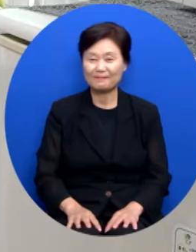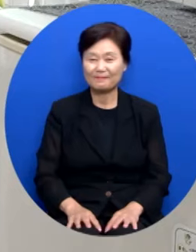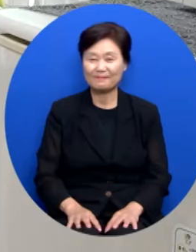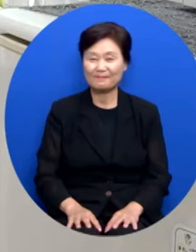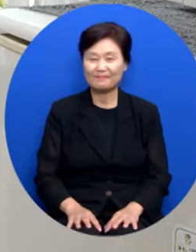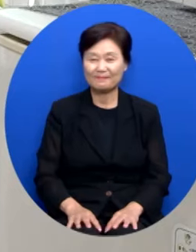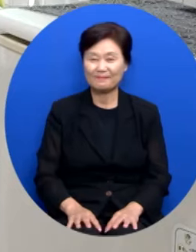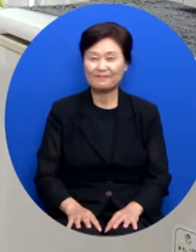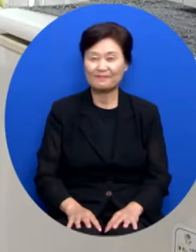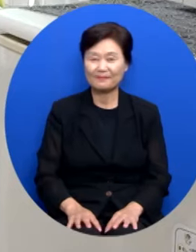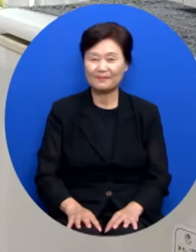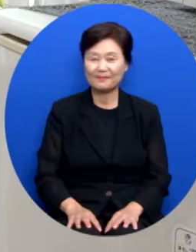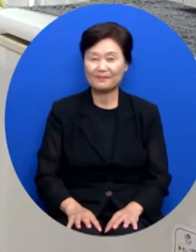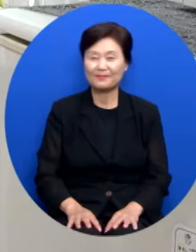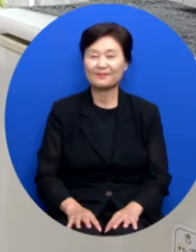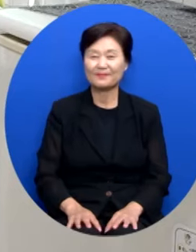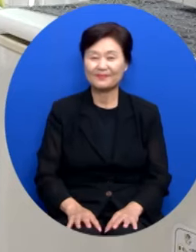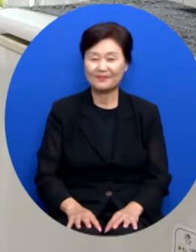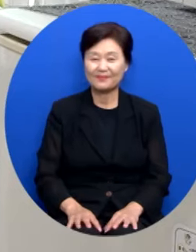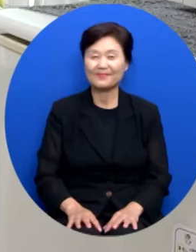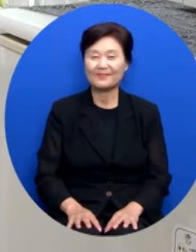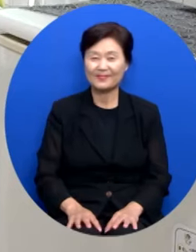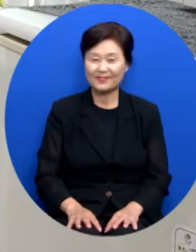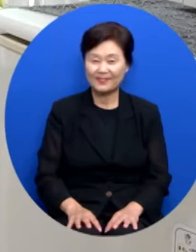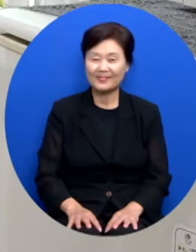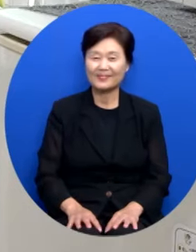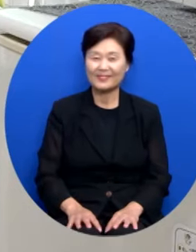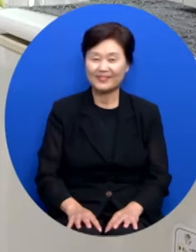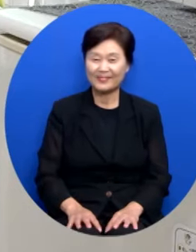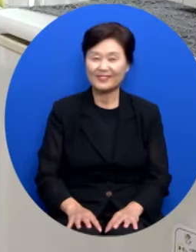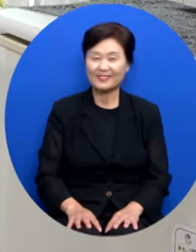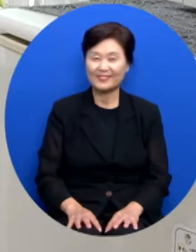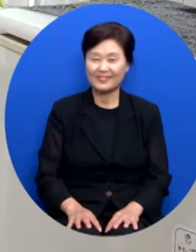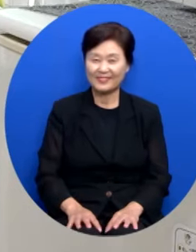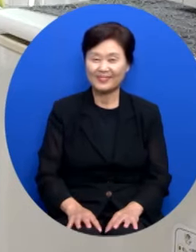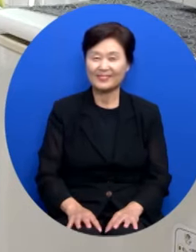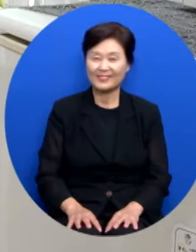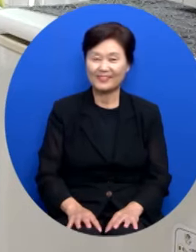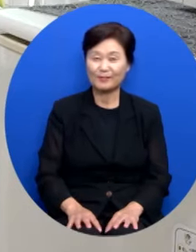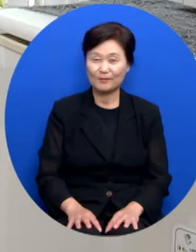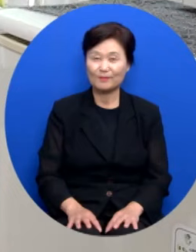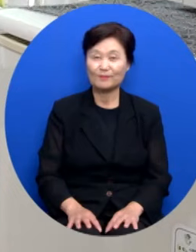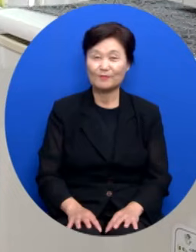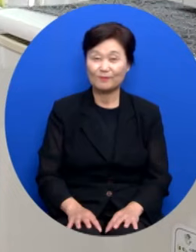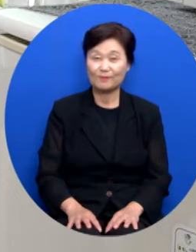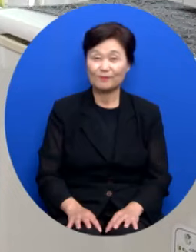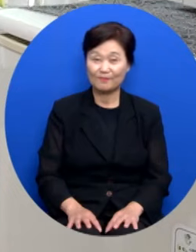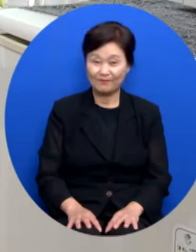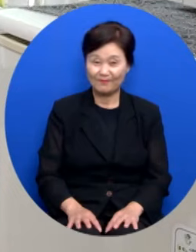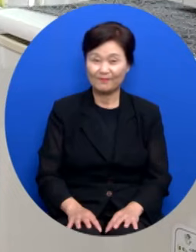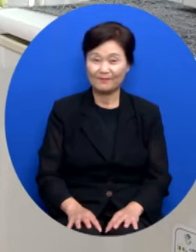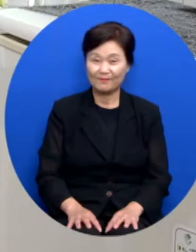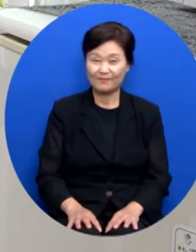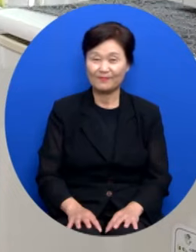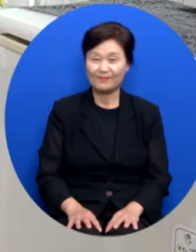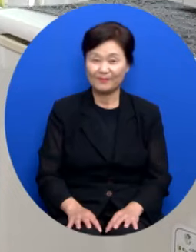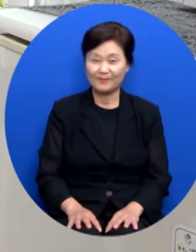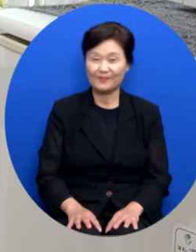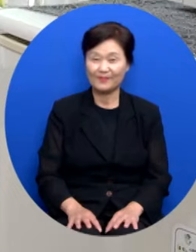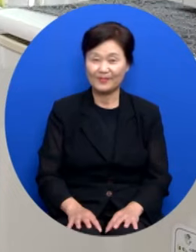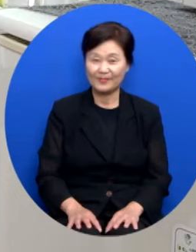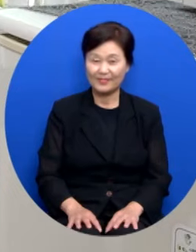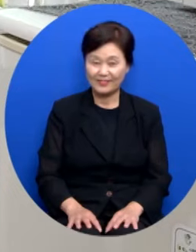예수님이 있지 않는 사람들에게 찬양을 통해서 복음을 전하고 싶고 그들이 예수님께